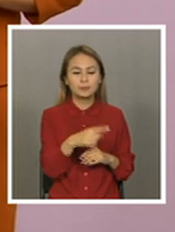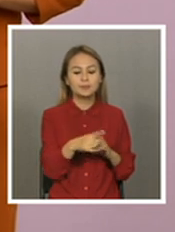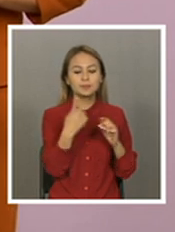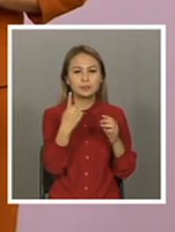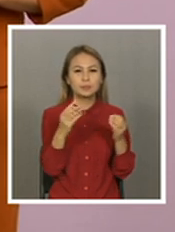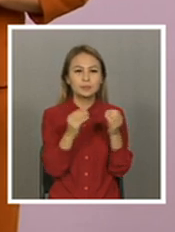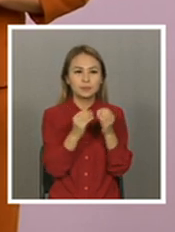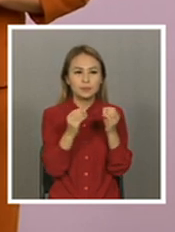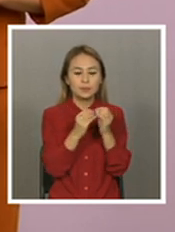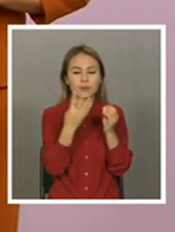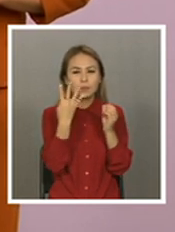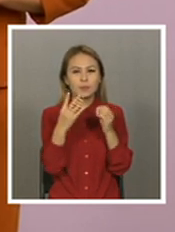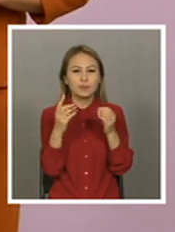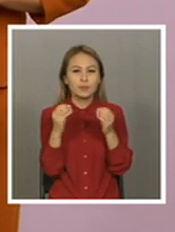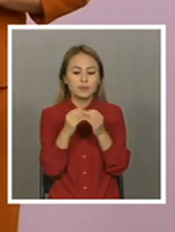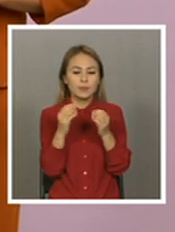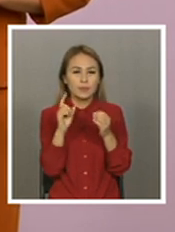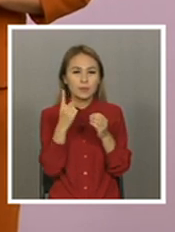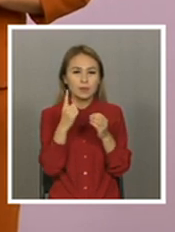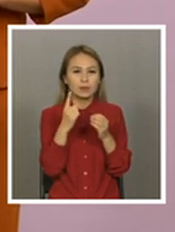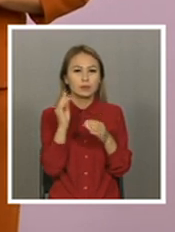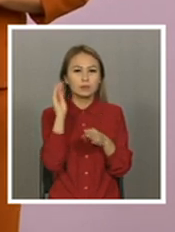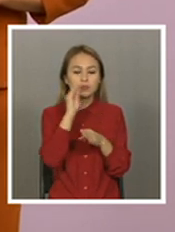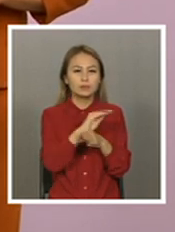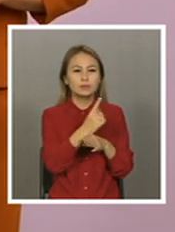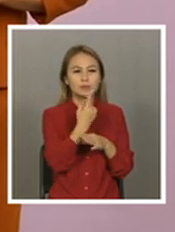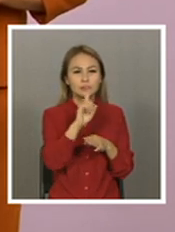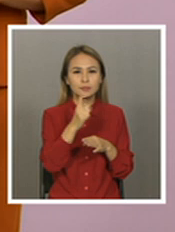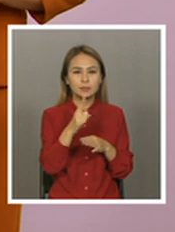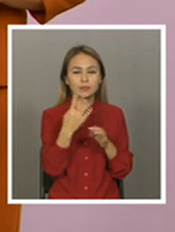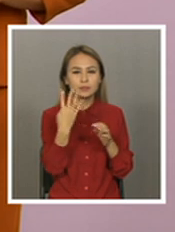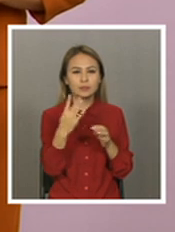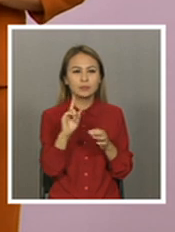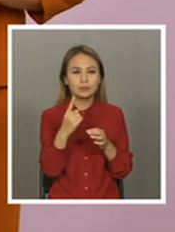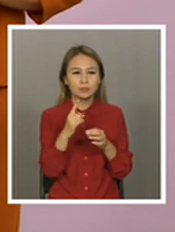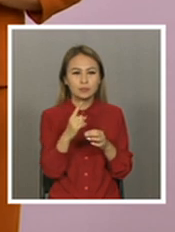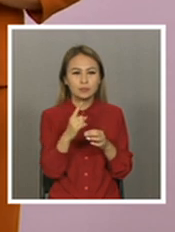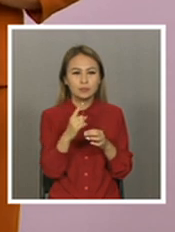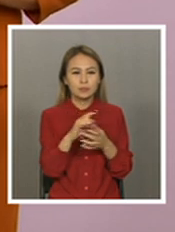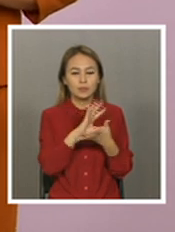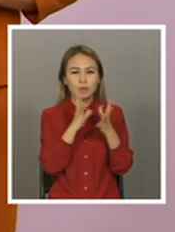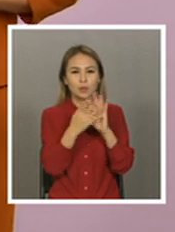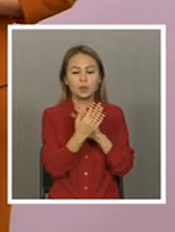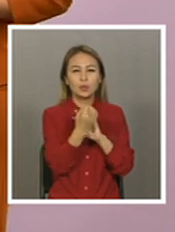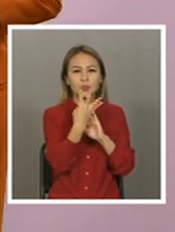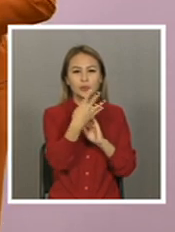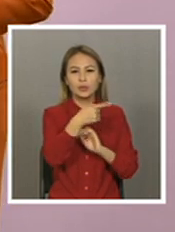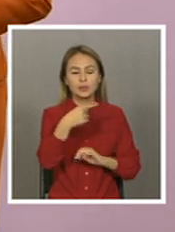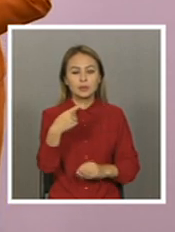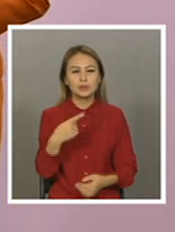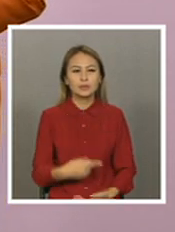пен 4 бірліктің қосындысы 1 ондық 4 бірлік, яғни 14-ке тең.